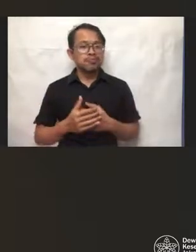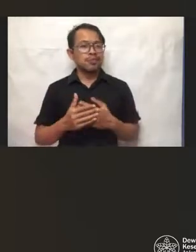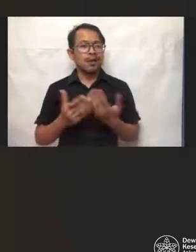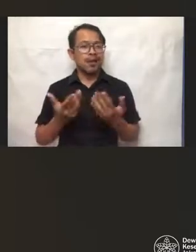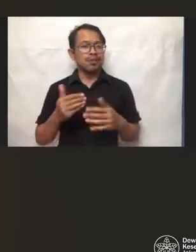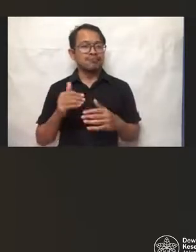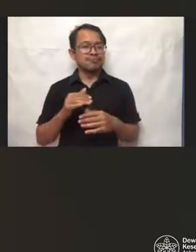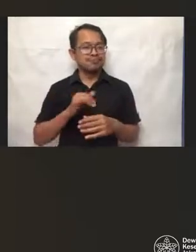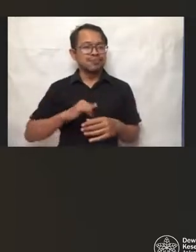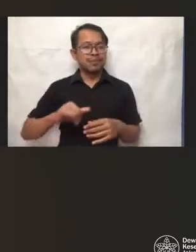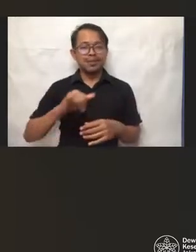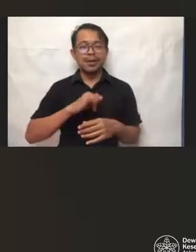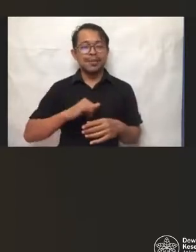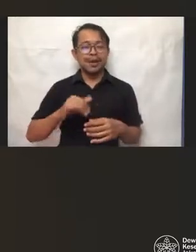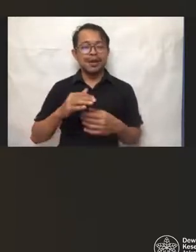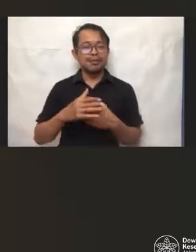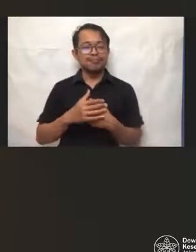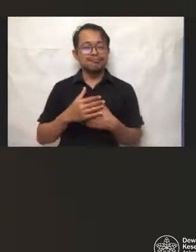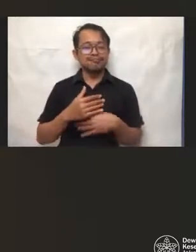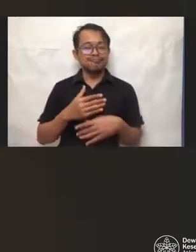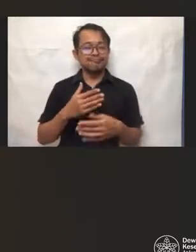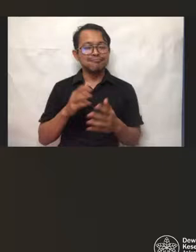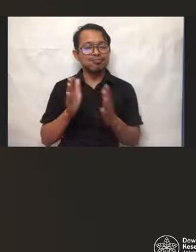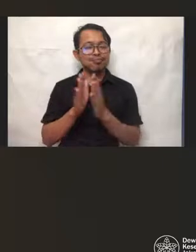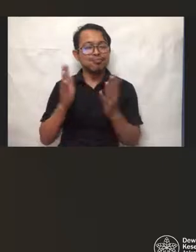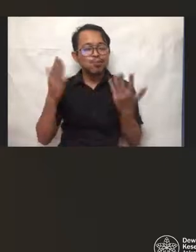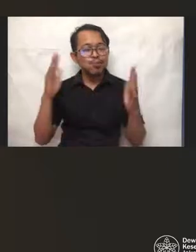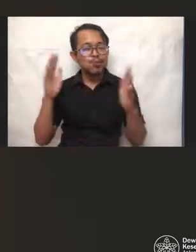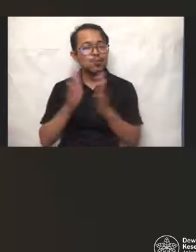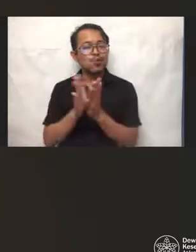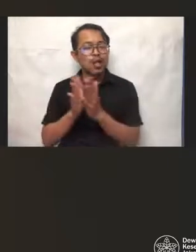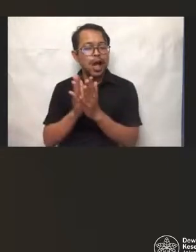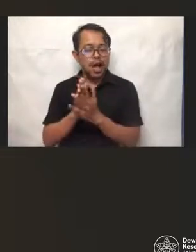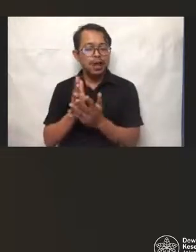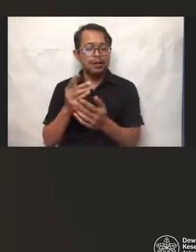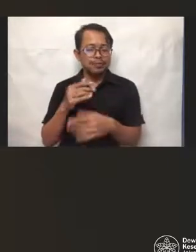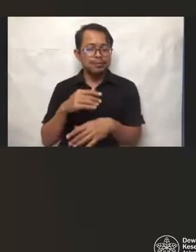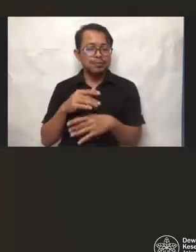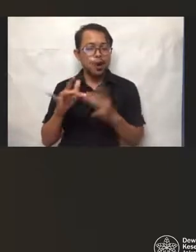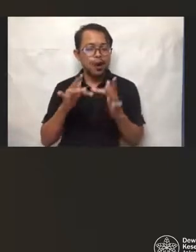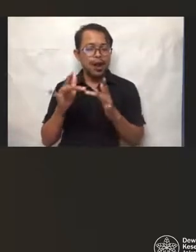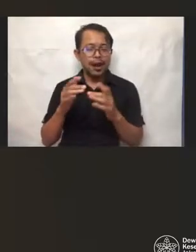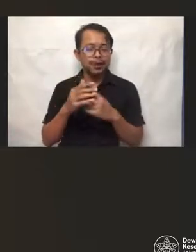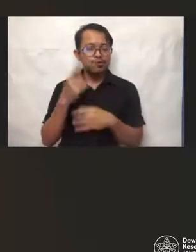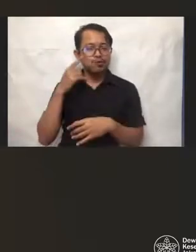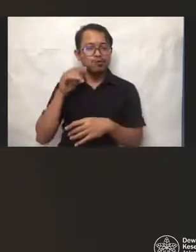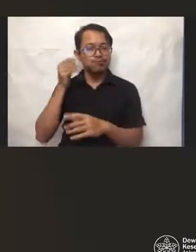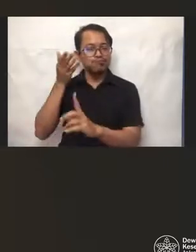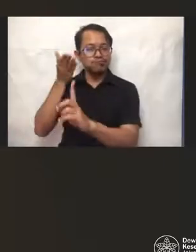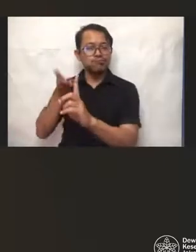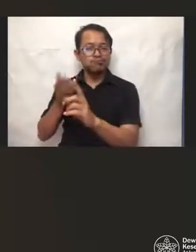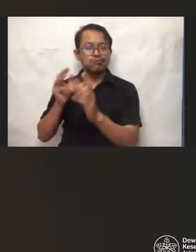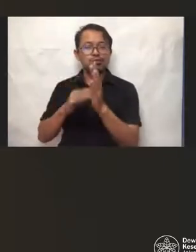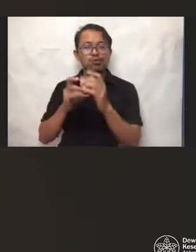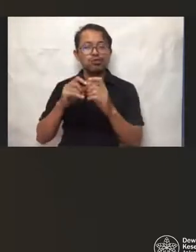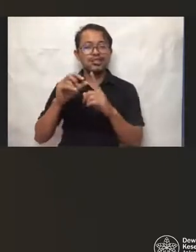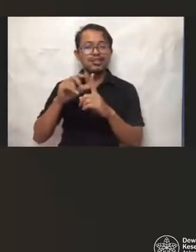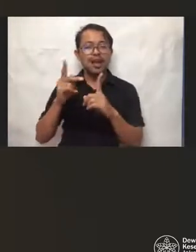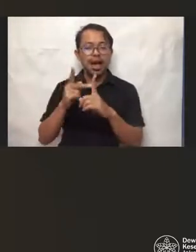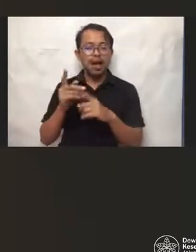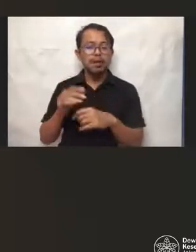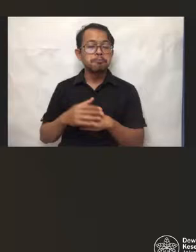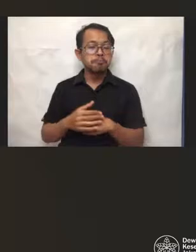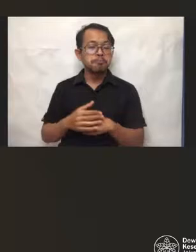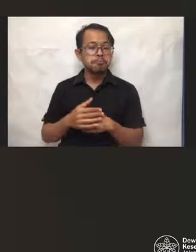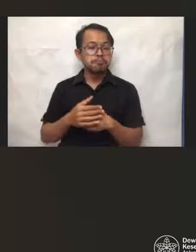kita bersama-sama memberikan tepuk tangan virtual kepada Profesor Dr. Musdah Mulia. Baik yang bergabung di dalam